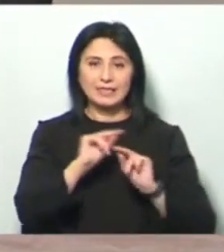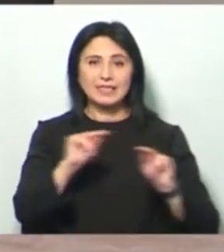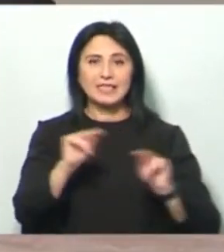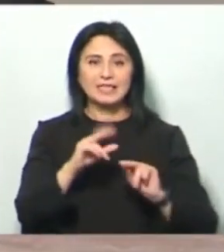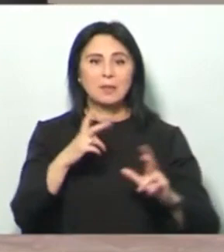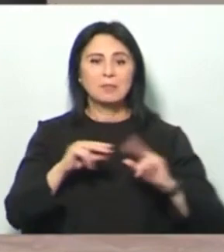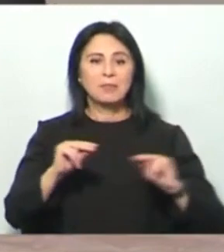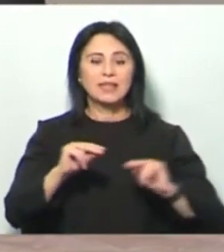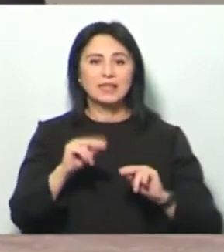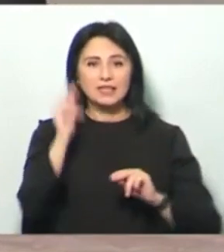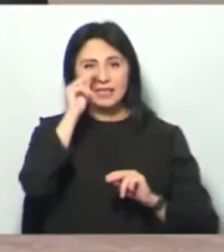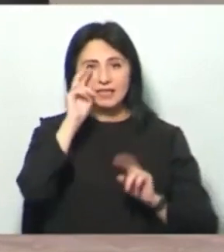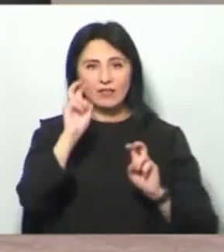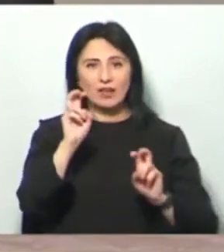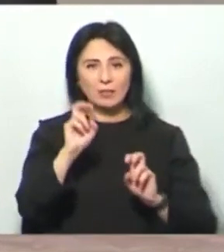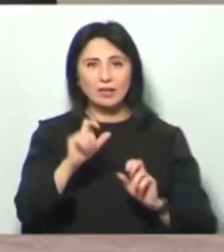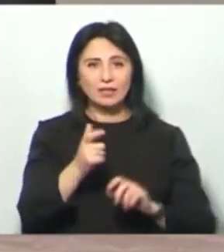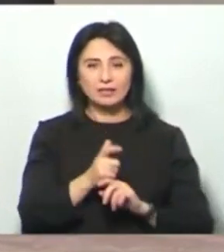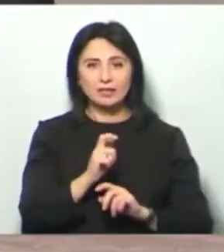პესასალებელი ძალიან